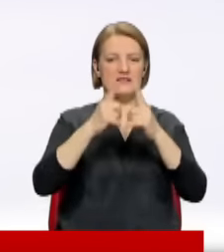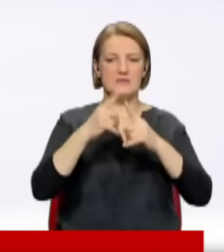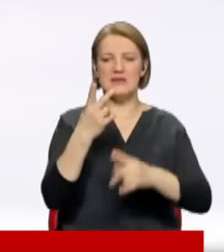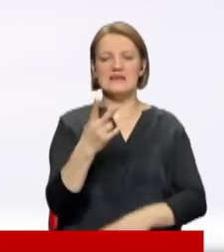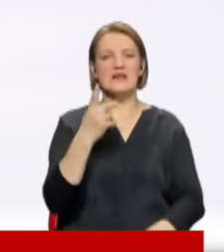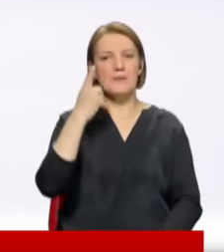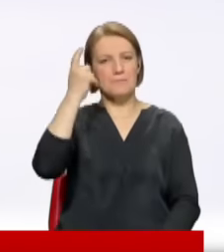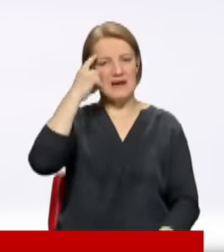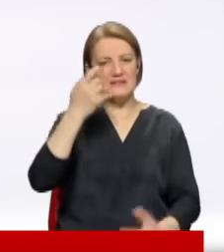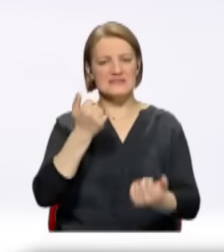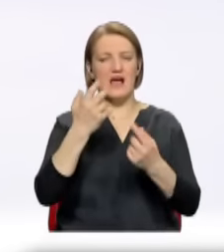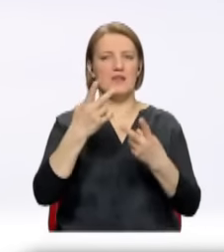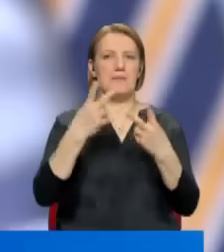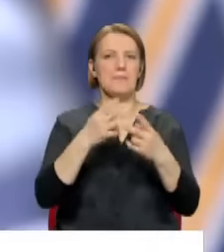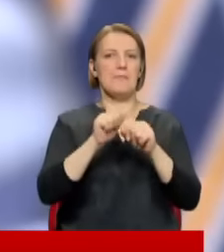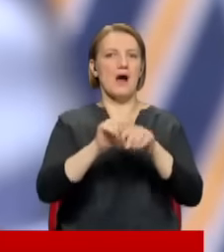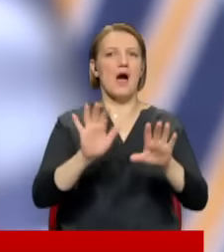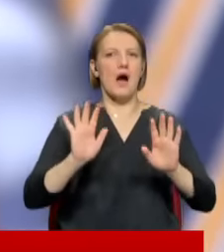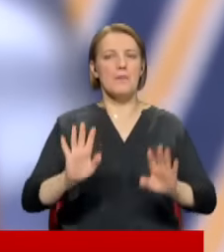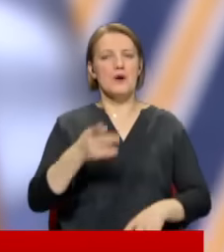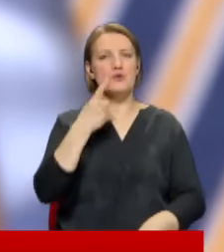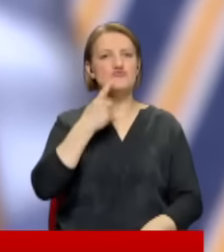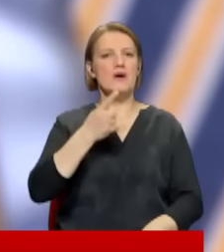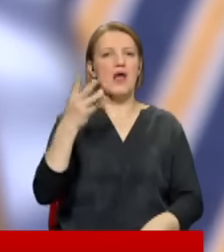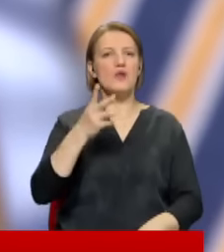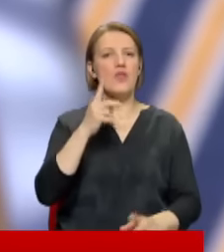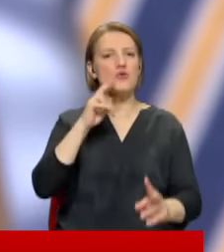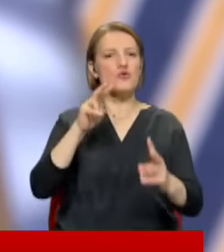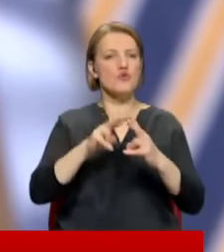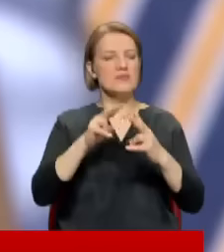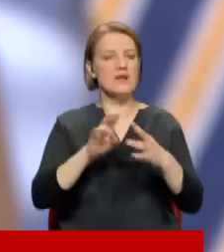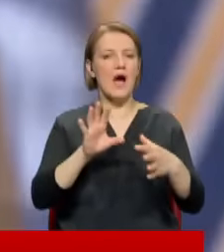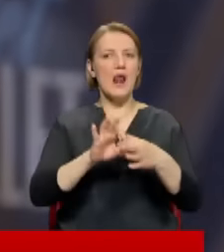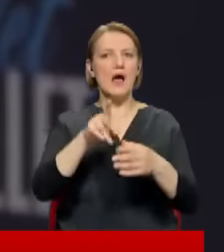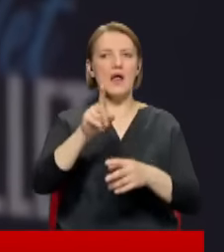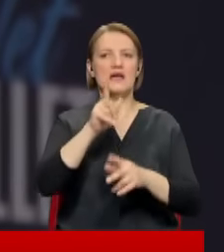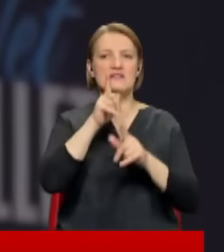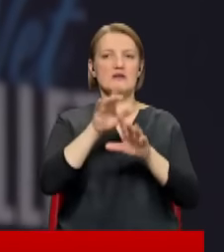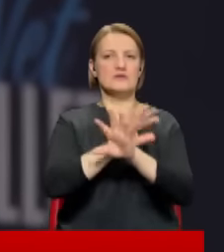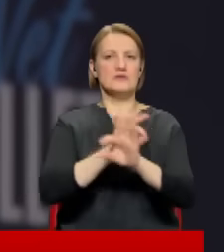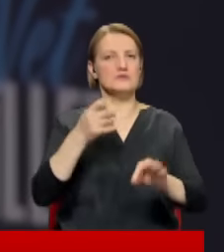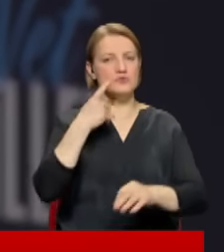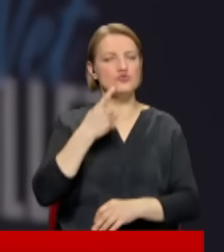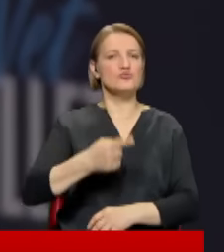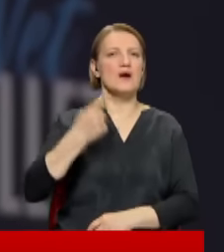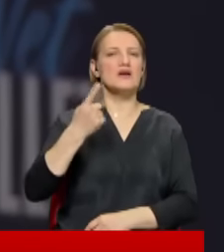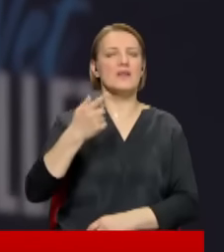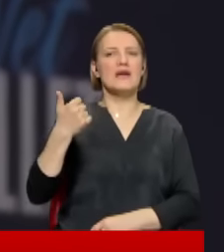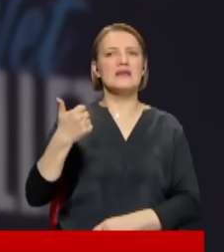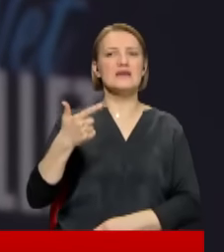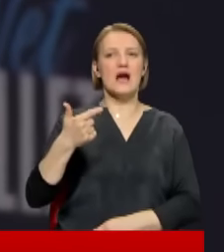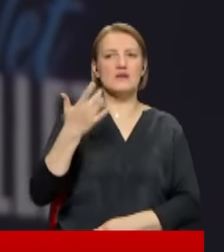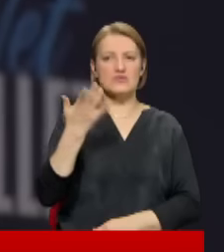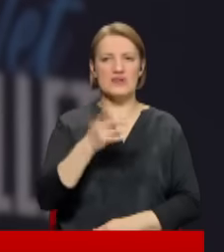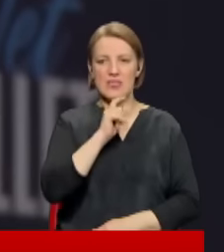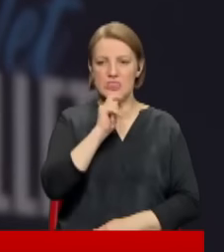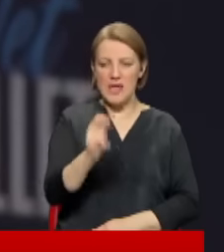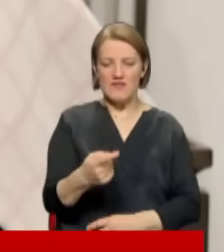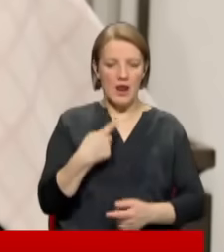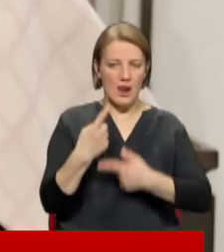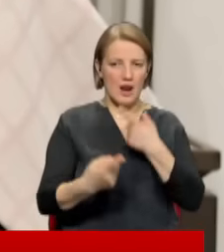iki başsağlığı mesajı paylaştı ama Erdoğan görüşmesine dair günlerdir sessiz. Cumhurbaşkanı yardımcılığı teklif edildiğine ilişkin iddia